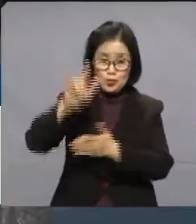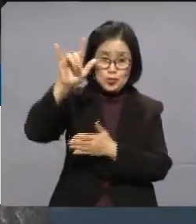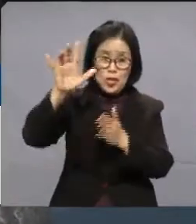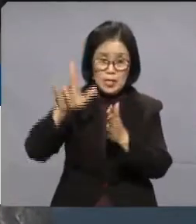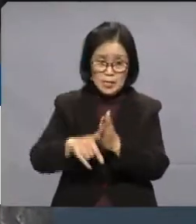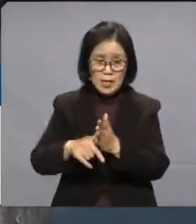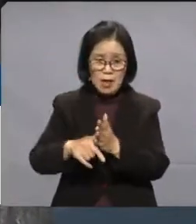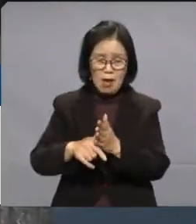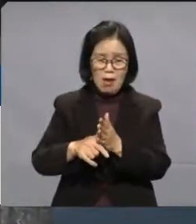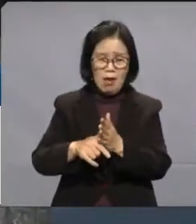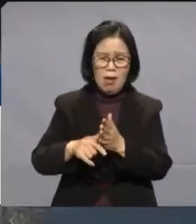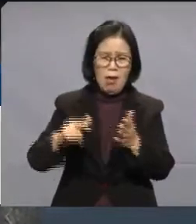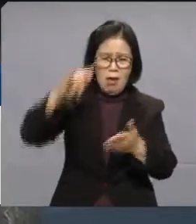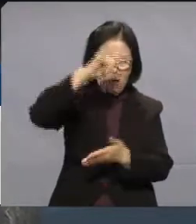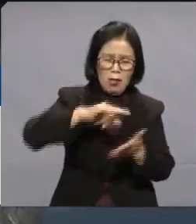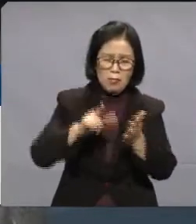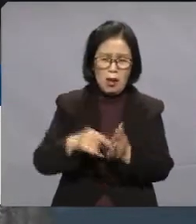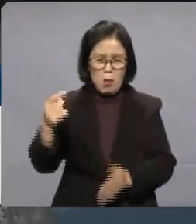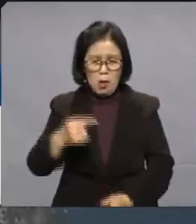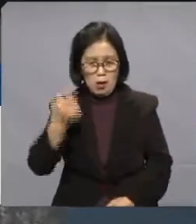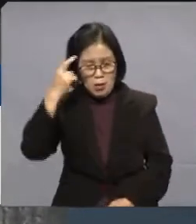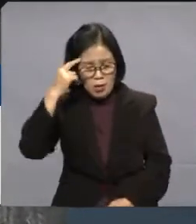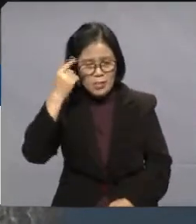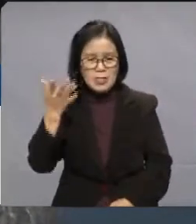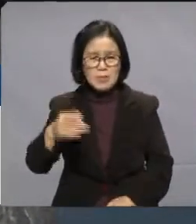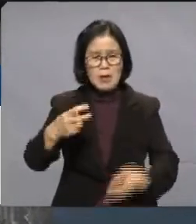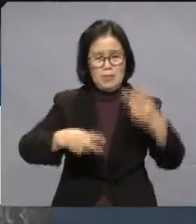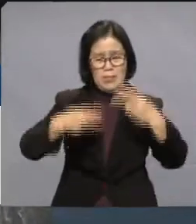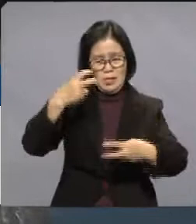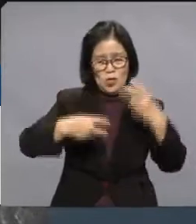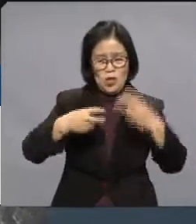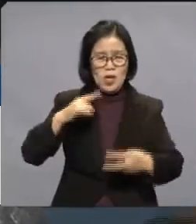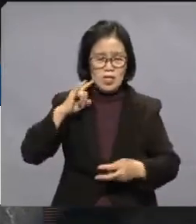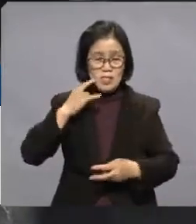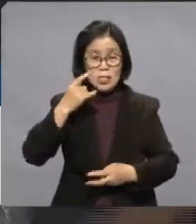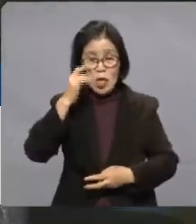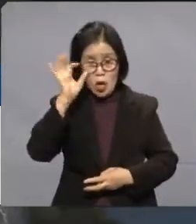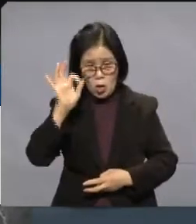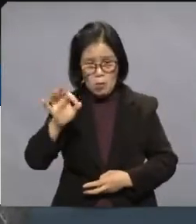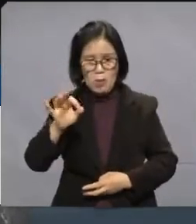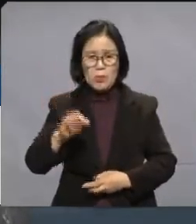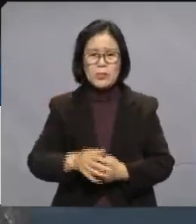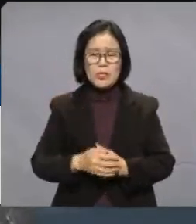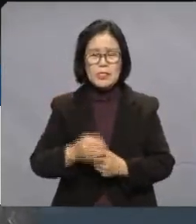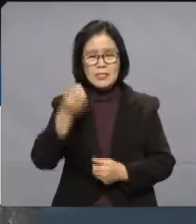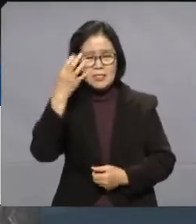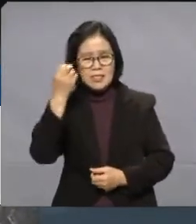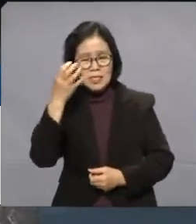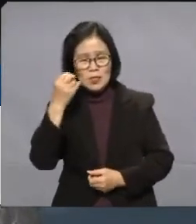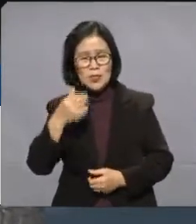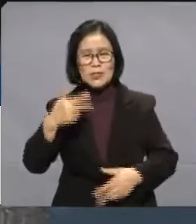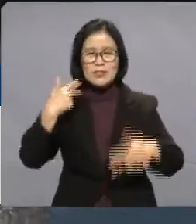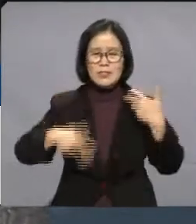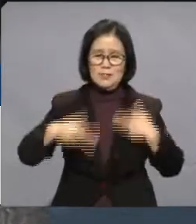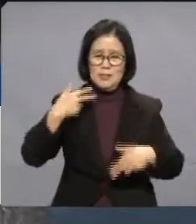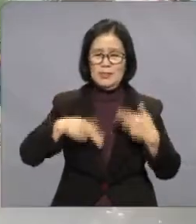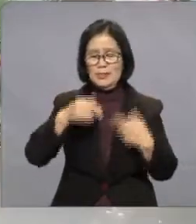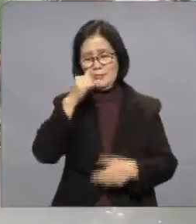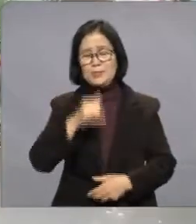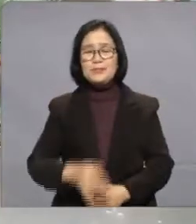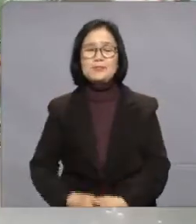오는 장소라고 생각을 했는데 이제 와서 이제 미디어 아트도 경험해보고 하니까 되게 신기한 부분도 있고 또 되게